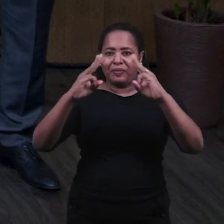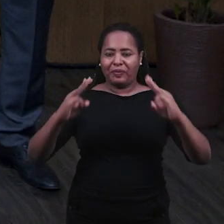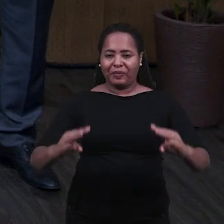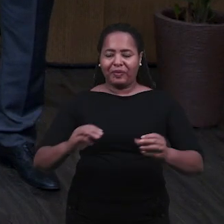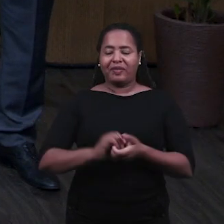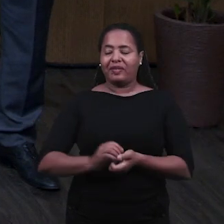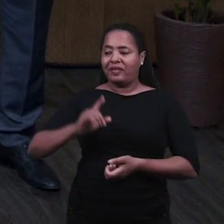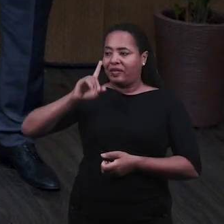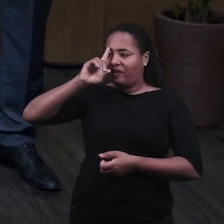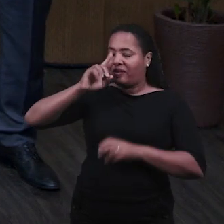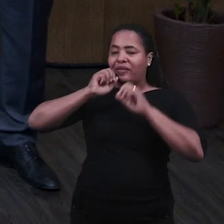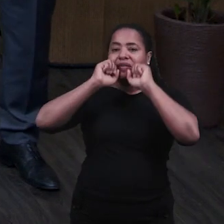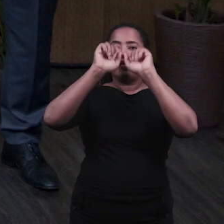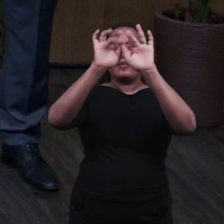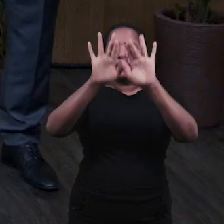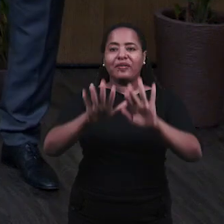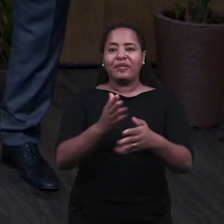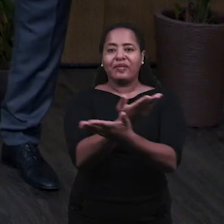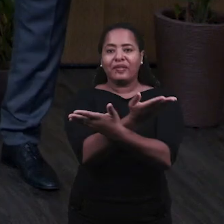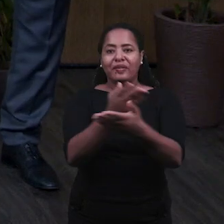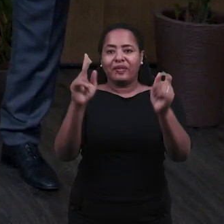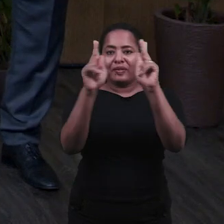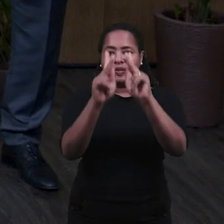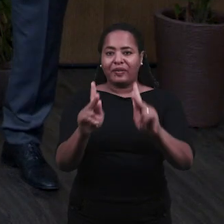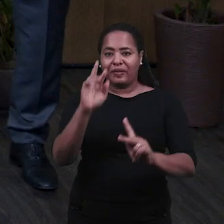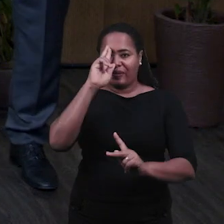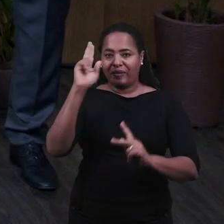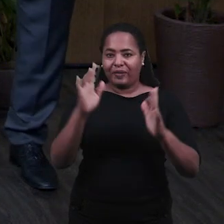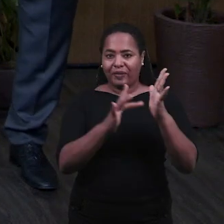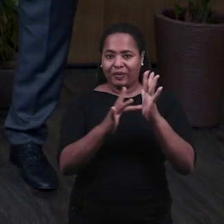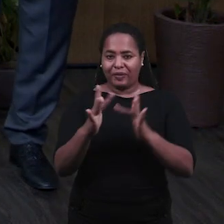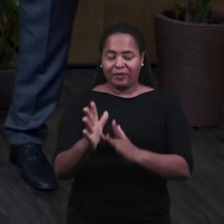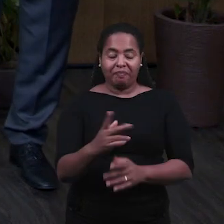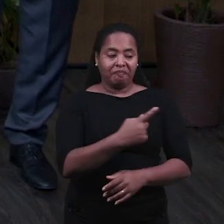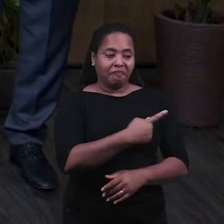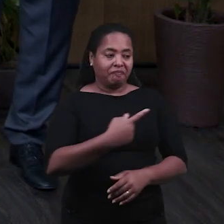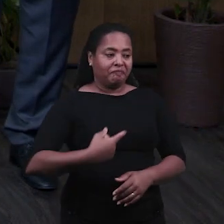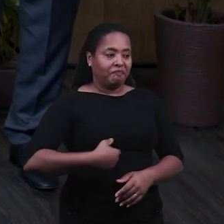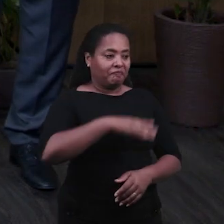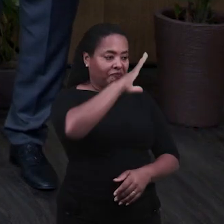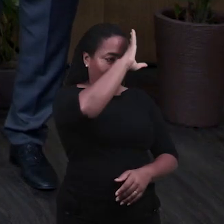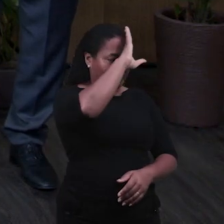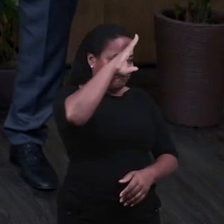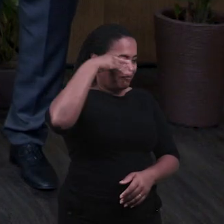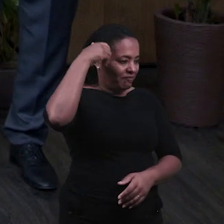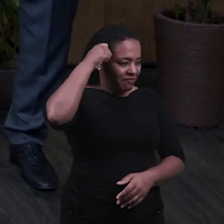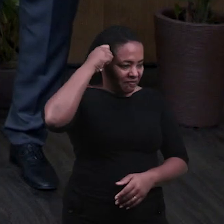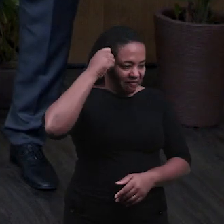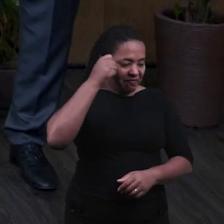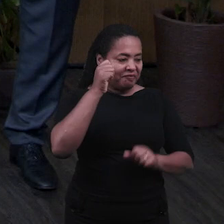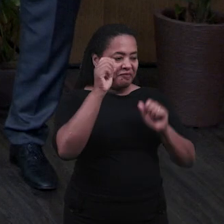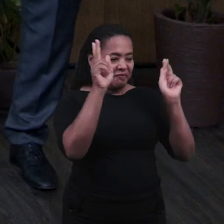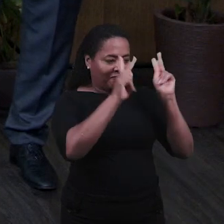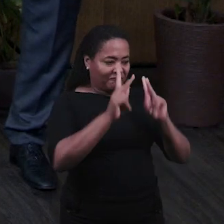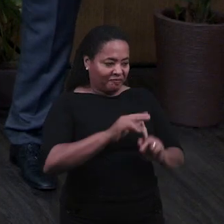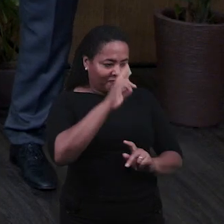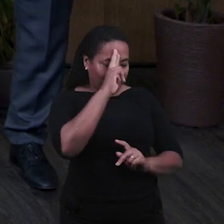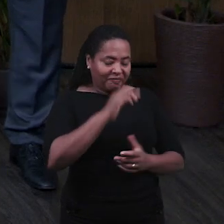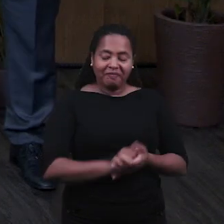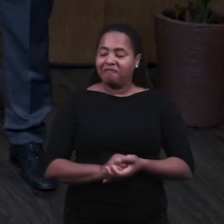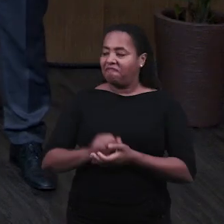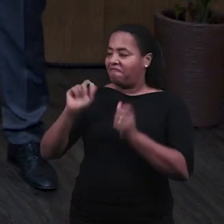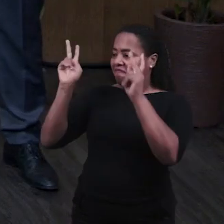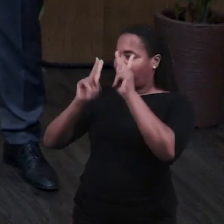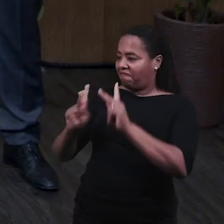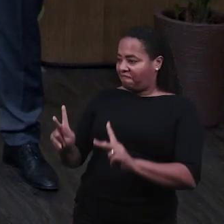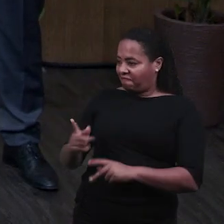Voici la partie leçon du Manaïm. Que Dieu bénisse à tous dans la paix du Seigneur Jésus. Pasteur Sergio, la paix du Seigneur.